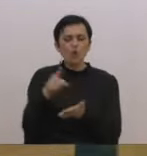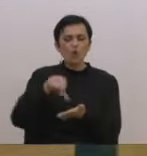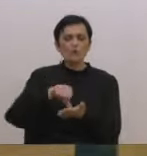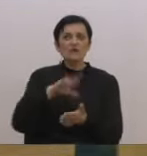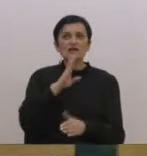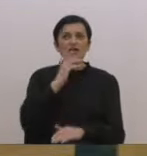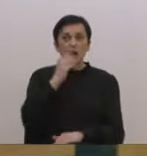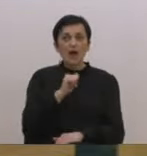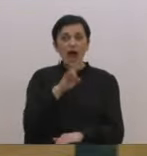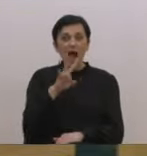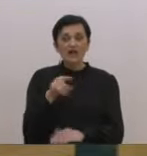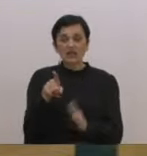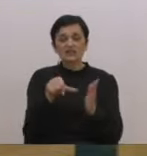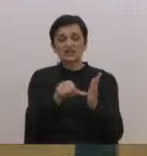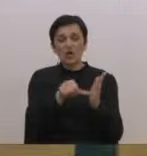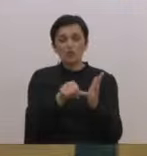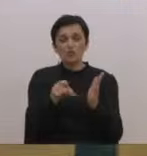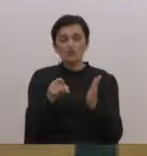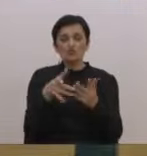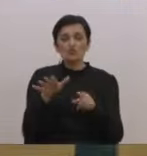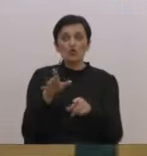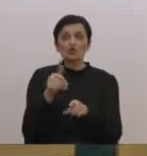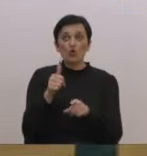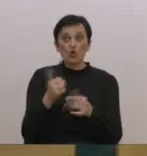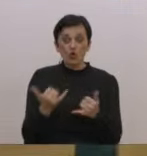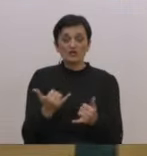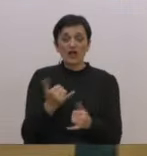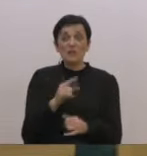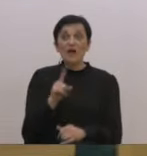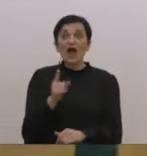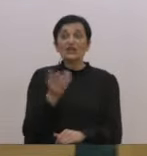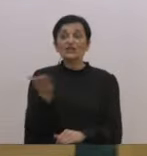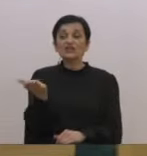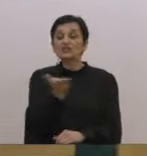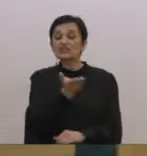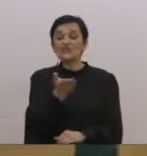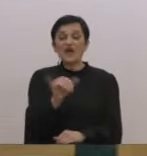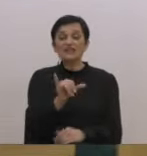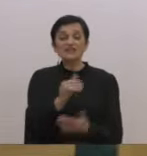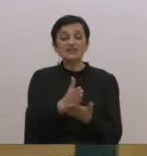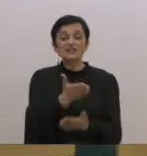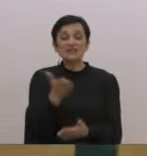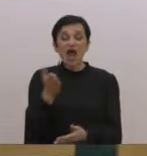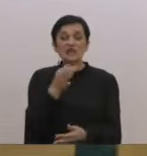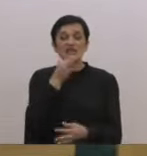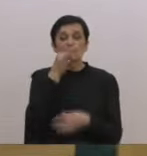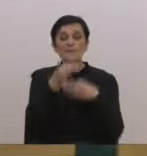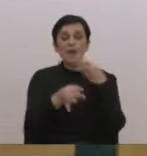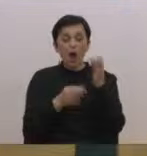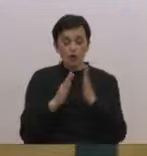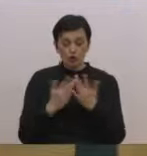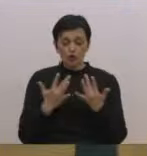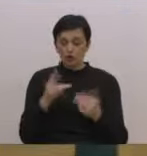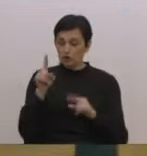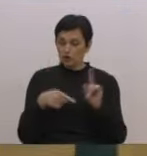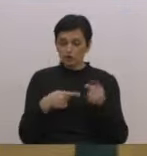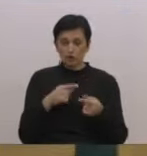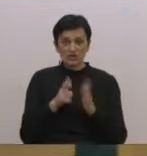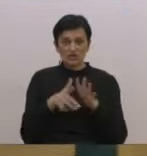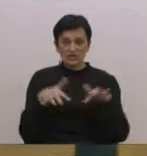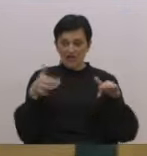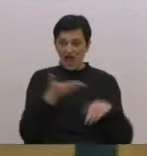უნდა დაეხმაროს უკვე უფრო მეტად, როგორც დღეს. მაგრამ თქვენ სად ახართ? პასუხებს რო ითხოვდით და არც ერთი დარბაზში არ